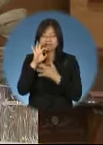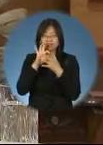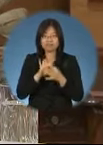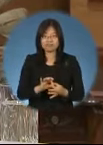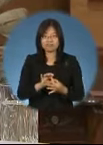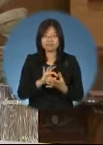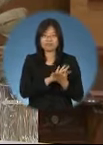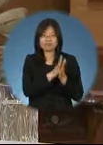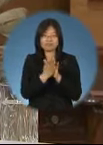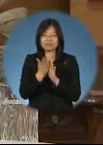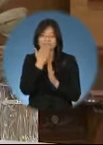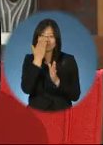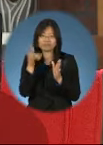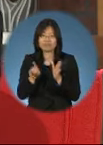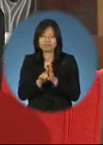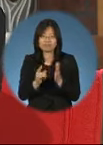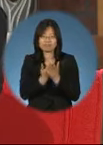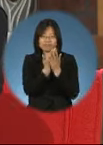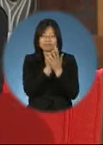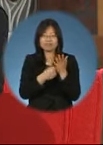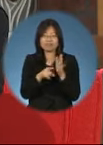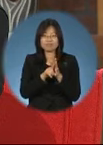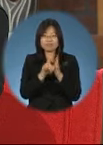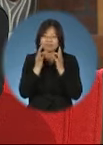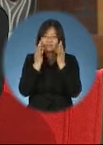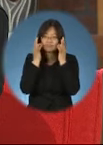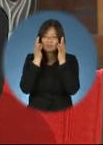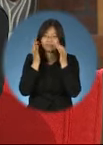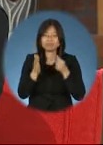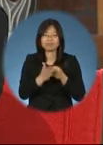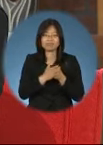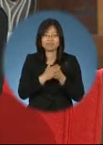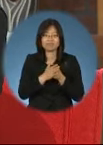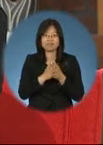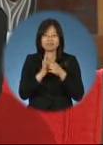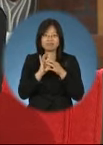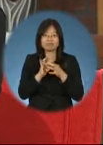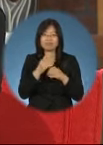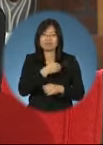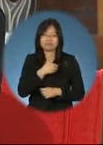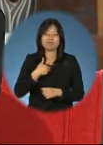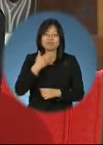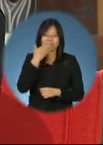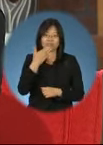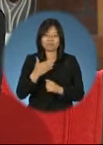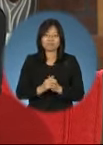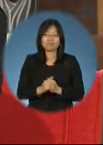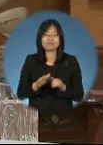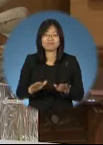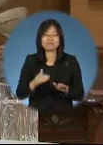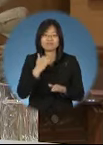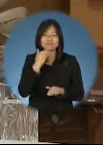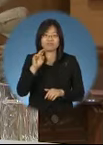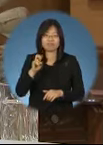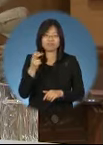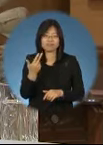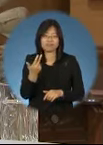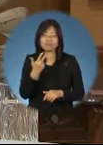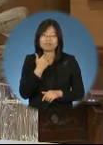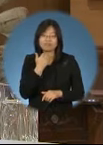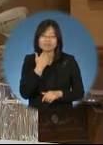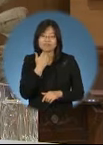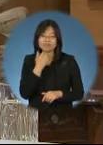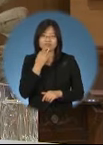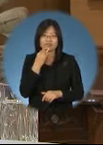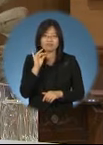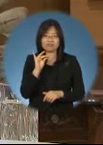그렇죠. 진화를 그렇죠. 위한 예, 예. 그런 노력에 의해서 가능한 거죠. 자, 27의 나이에